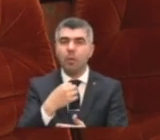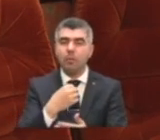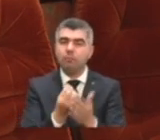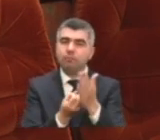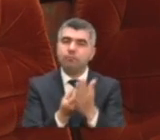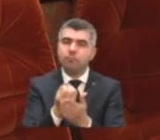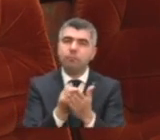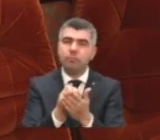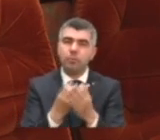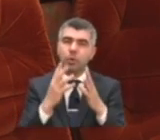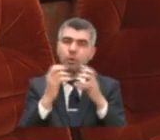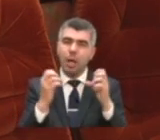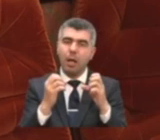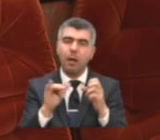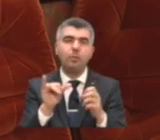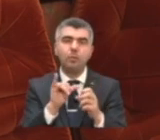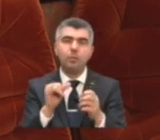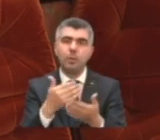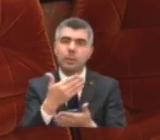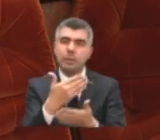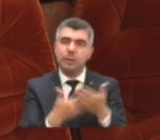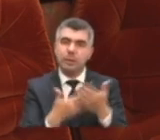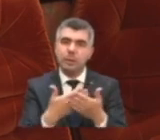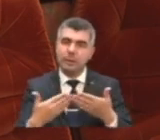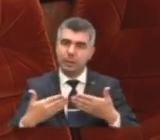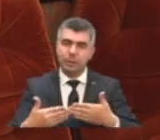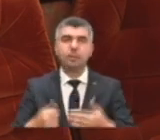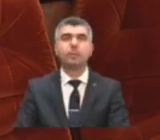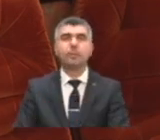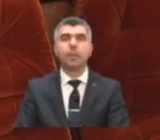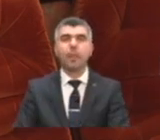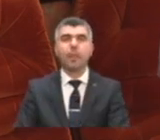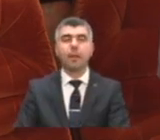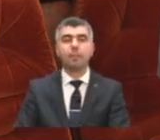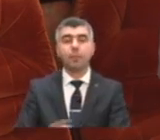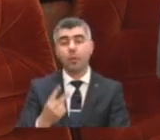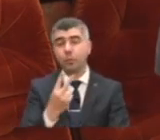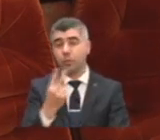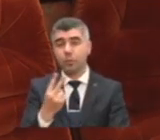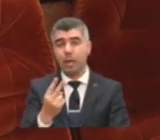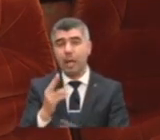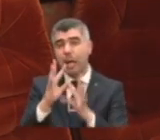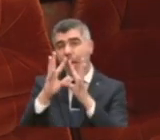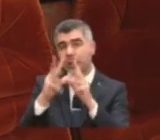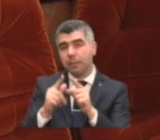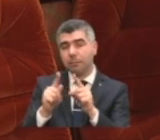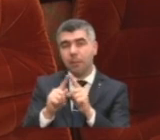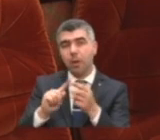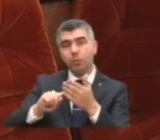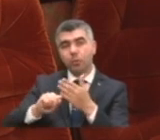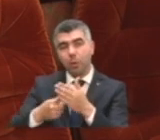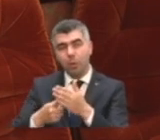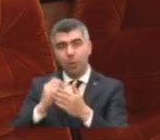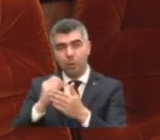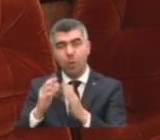على كيفاش كتتم الفوترة ديال اللي جاري بها العمل حاليا. كاين طريقتين لاحتساب فاتورة استهلاك الكهرباء بالنسبة